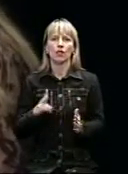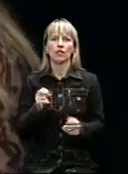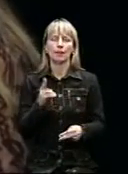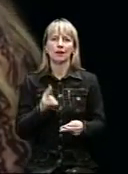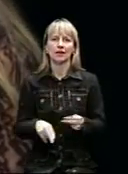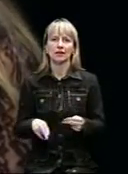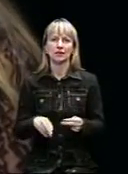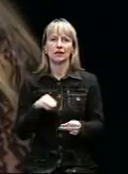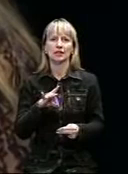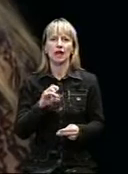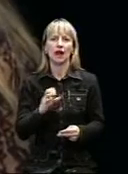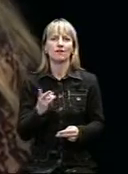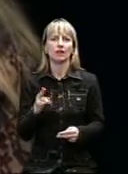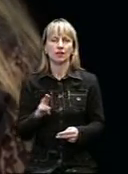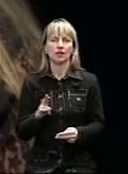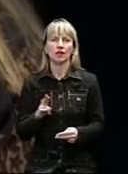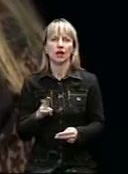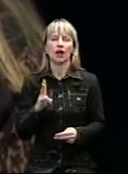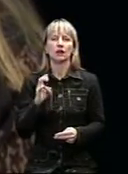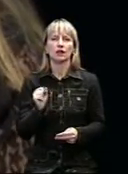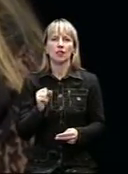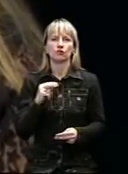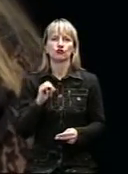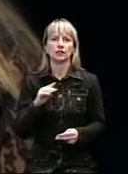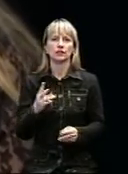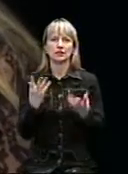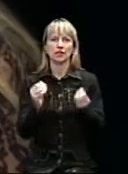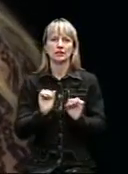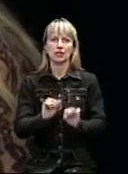наприкінці травня, на честь Дня